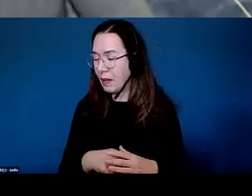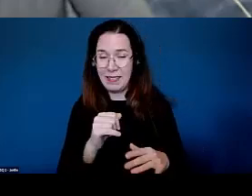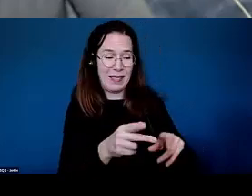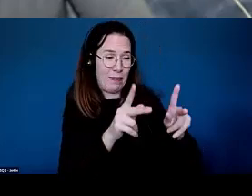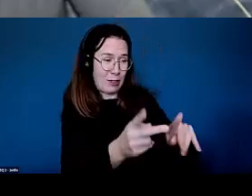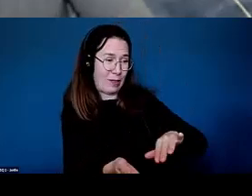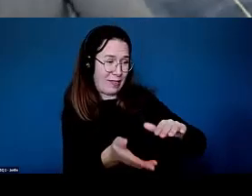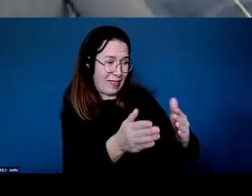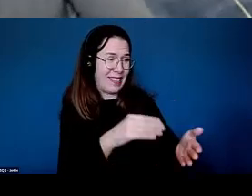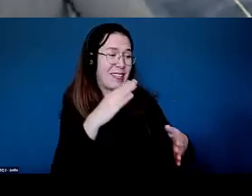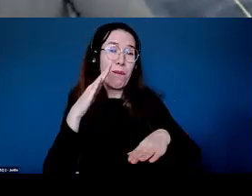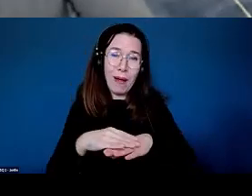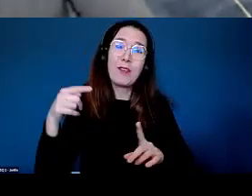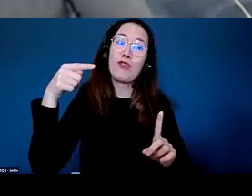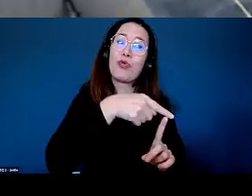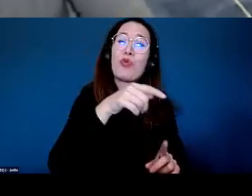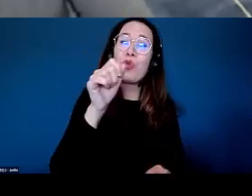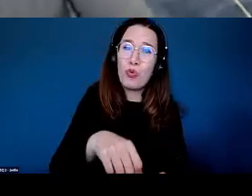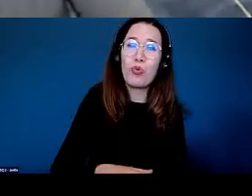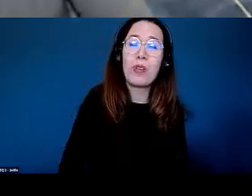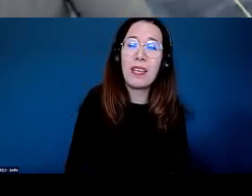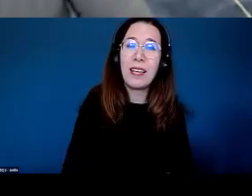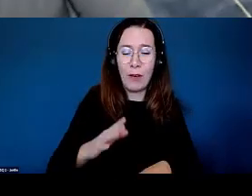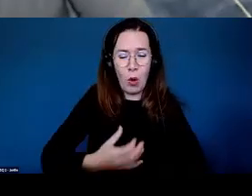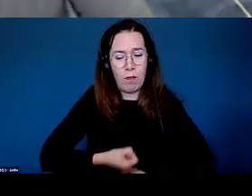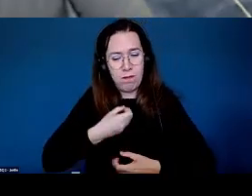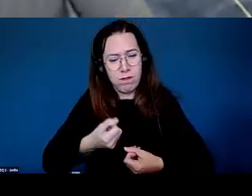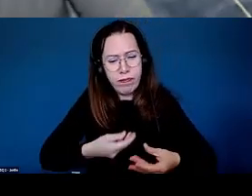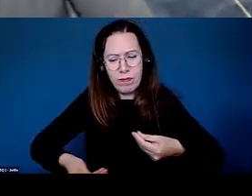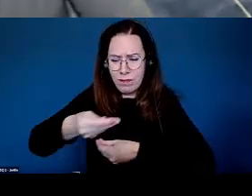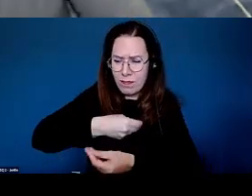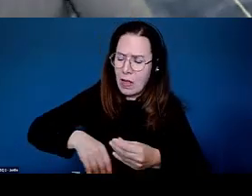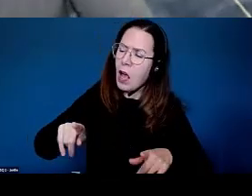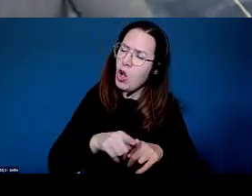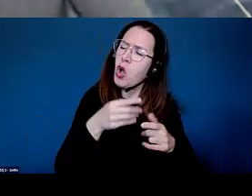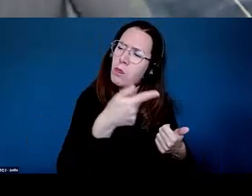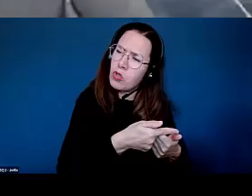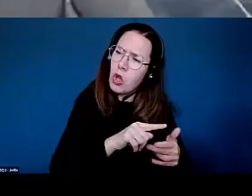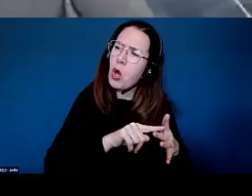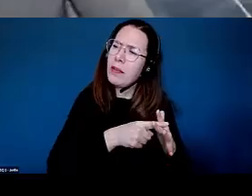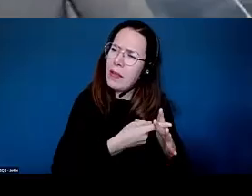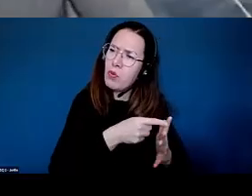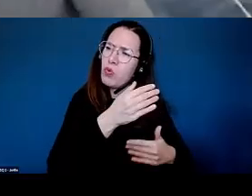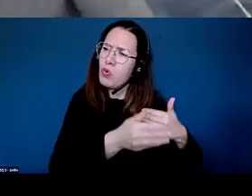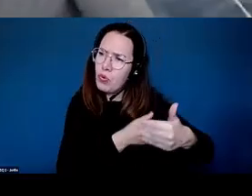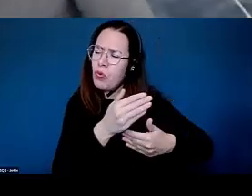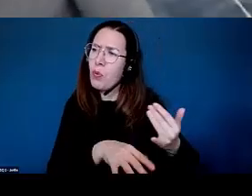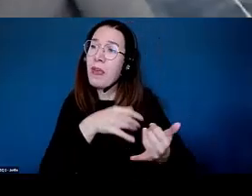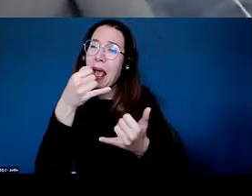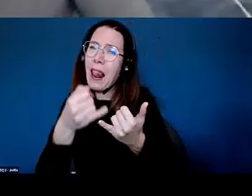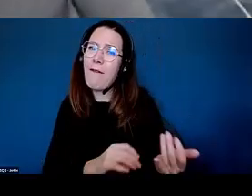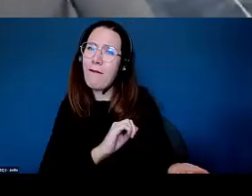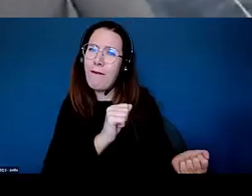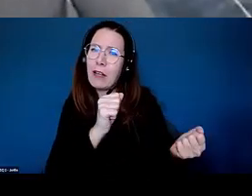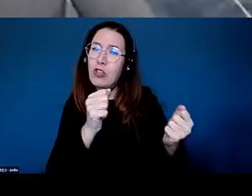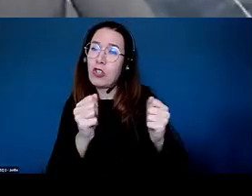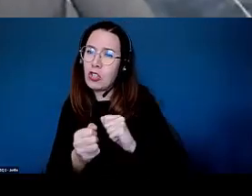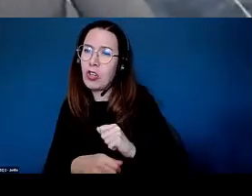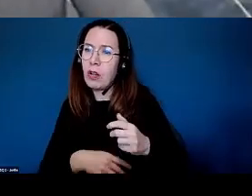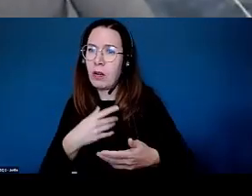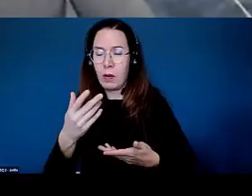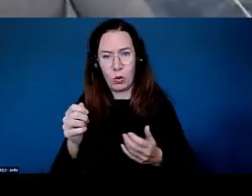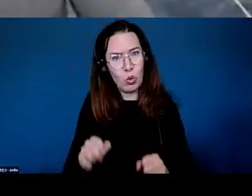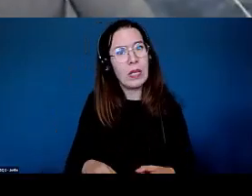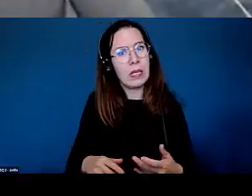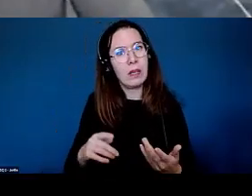d'après un décès, parler de la personne, essayer de débriefer. Voilà, il était comme ça au début et finalement, à la fin, il était